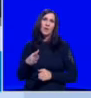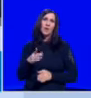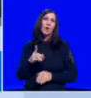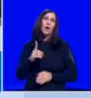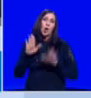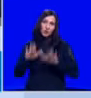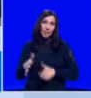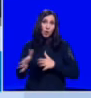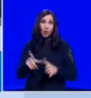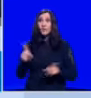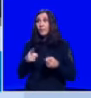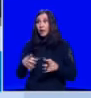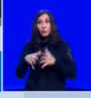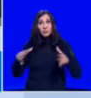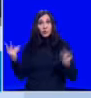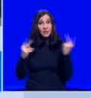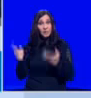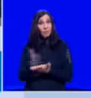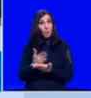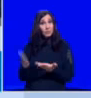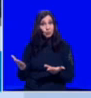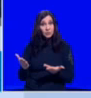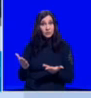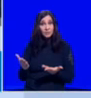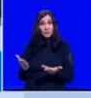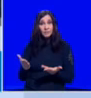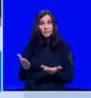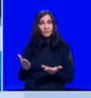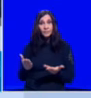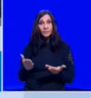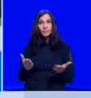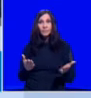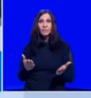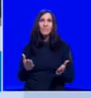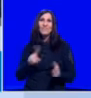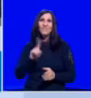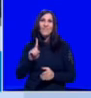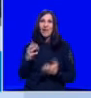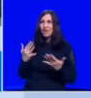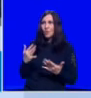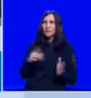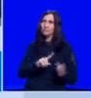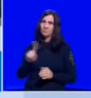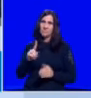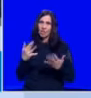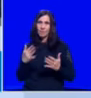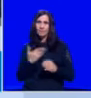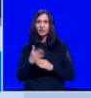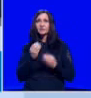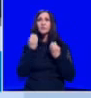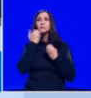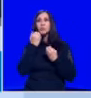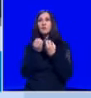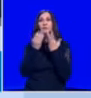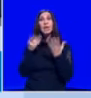хората, които са в управляващото мнозинство да се разберат помежду си. И беше не е ясно какво ще стане. Трик това сега, господин не е някакъв трик. Хайде, винаги сме използвали възможността, даже днес